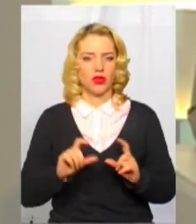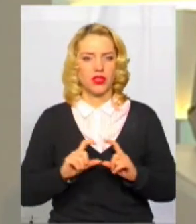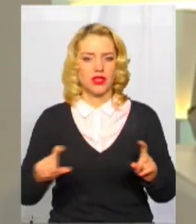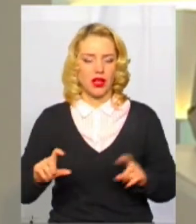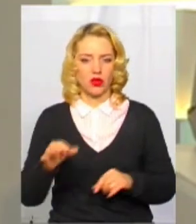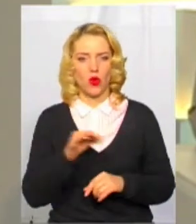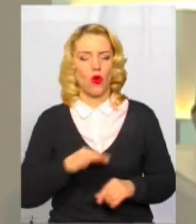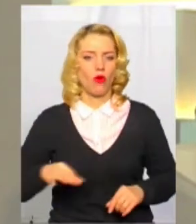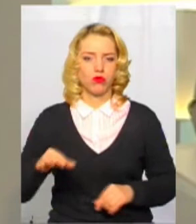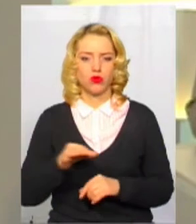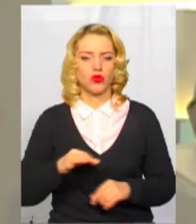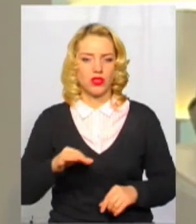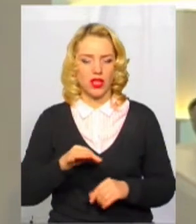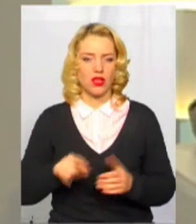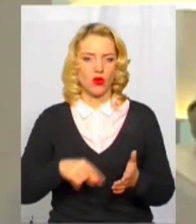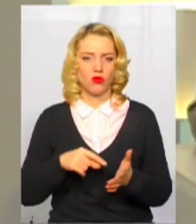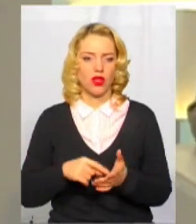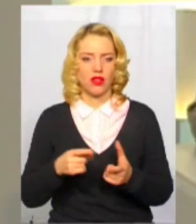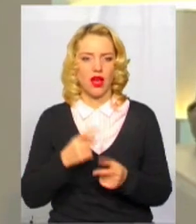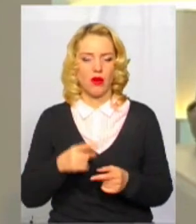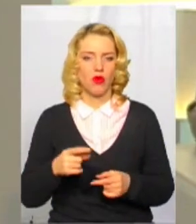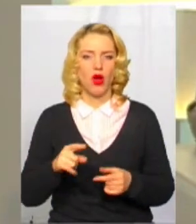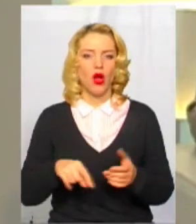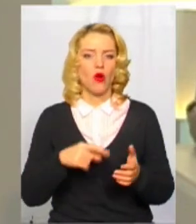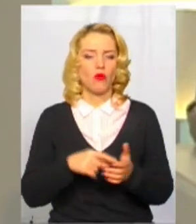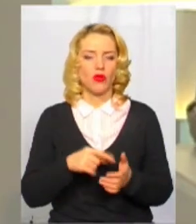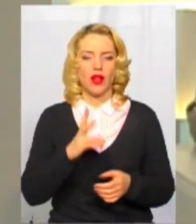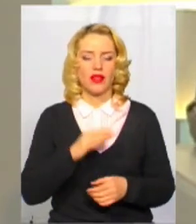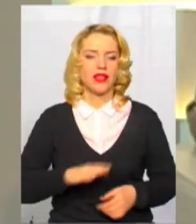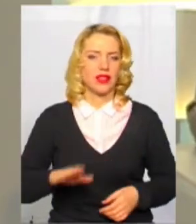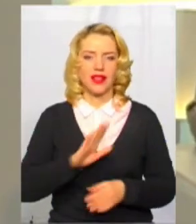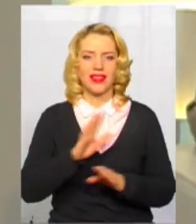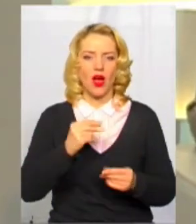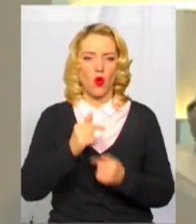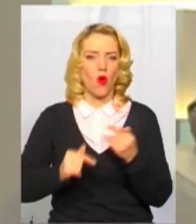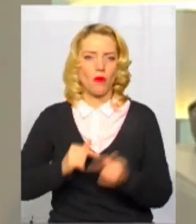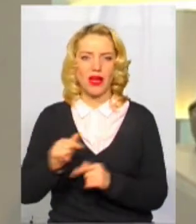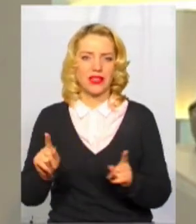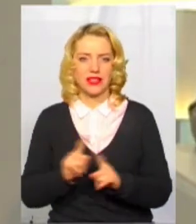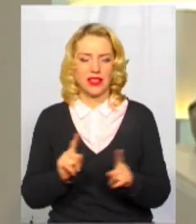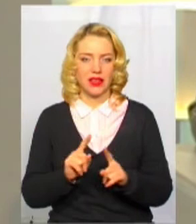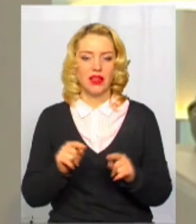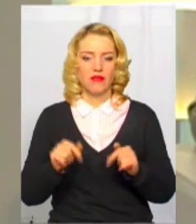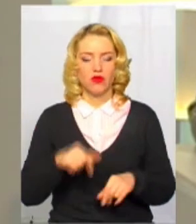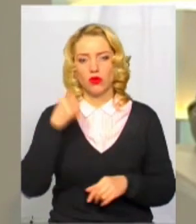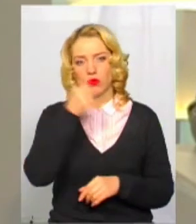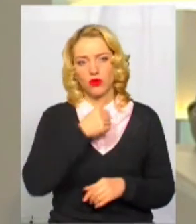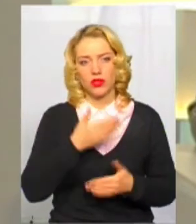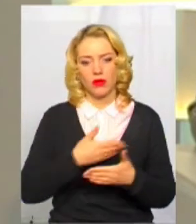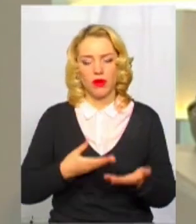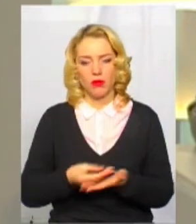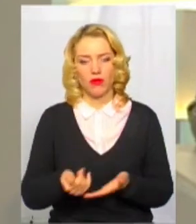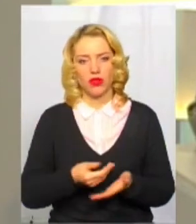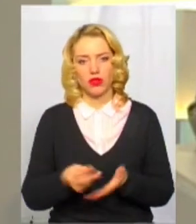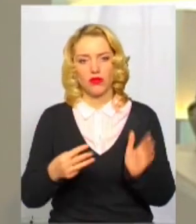обласний комунальний або комунальний на території України, не комерційний. В цьому році ми профінансували